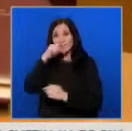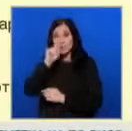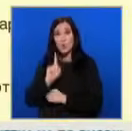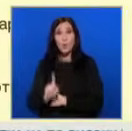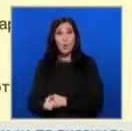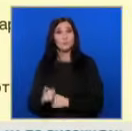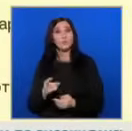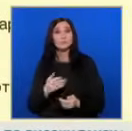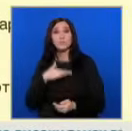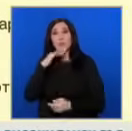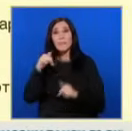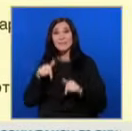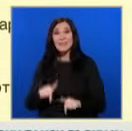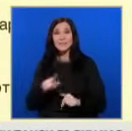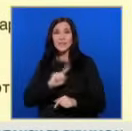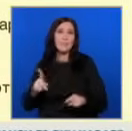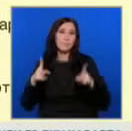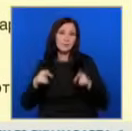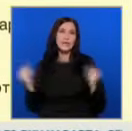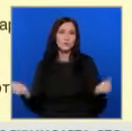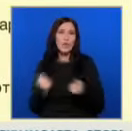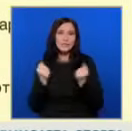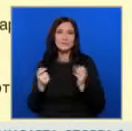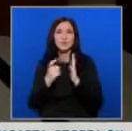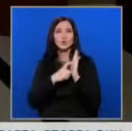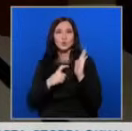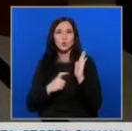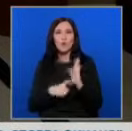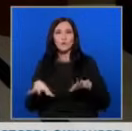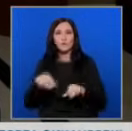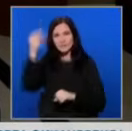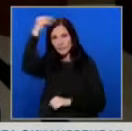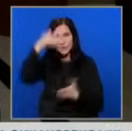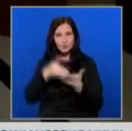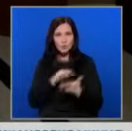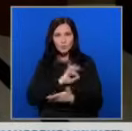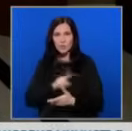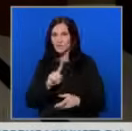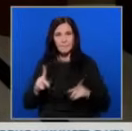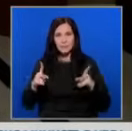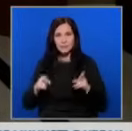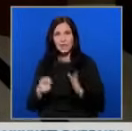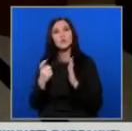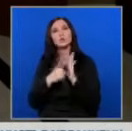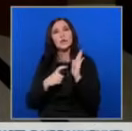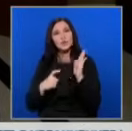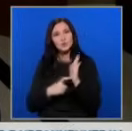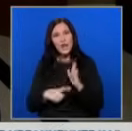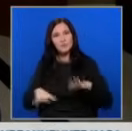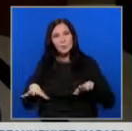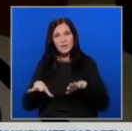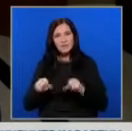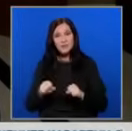постигнахме днес, е непрекъсваемост на действието на законодателната власт в България. Защото получавайки непрекъсваемост на законодателната власт, ние